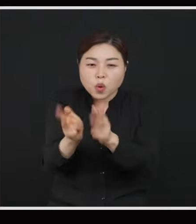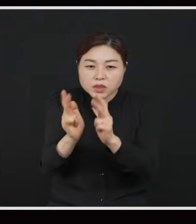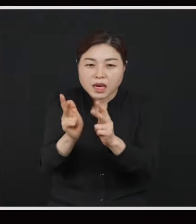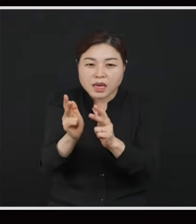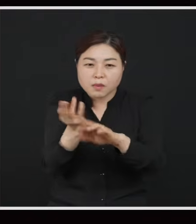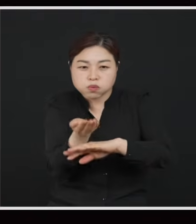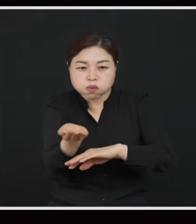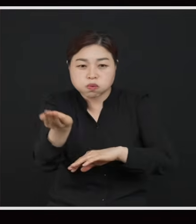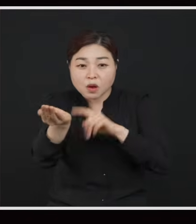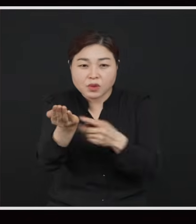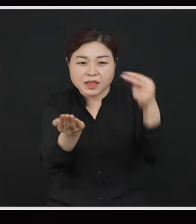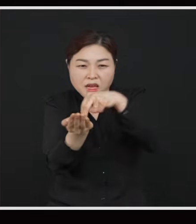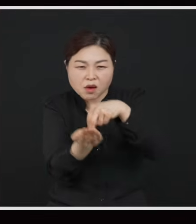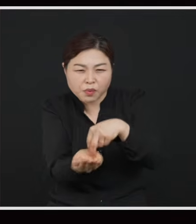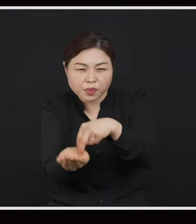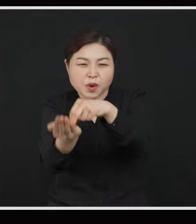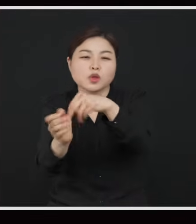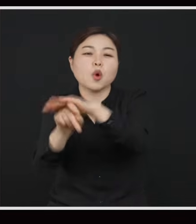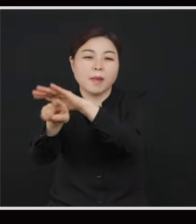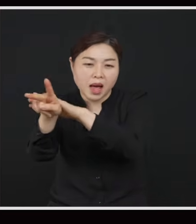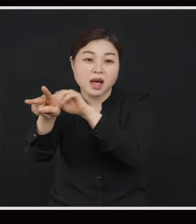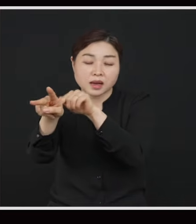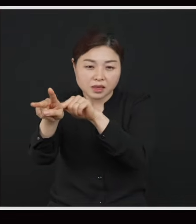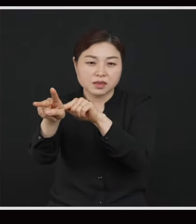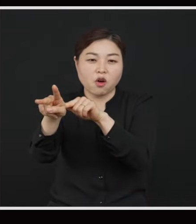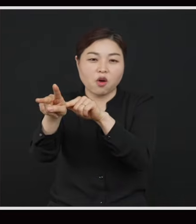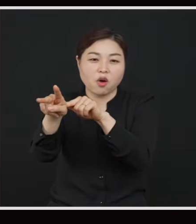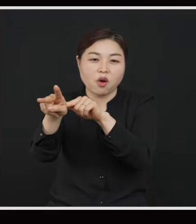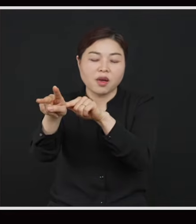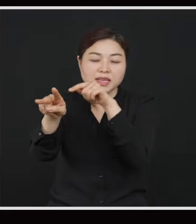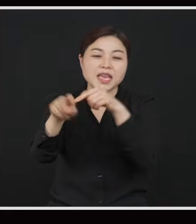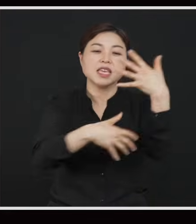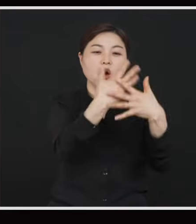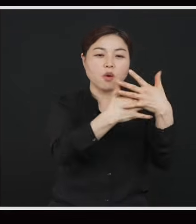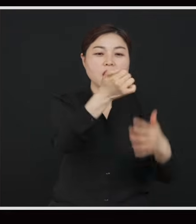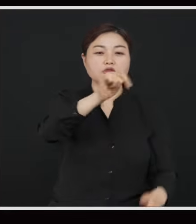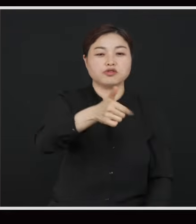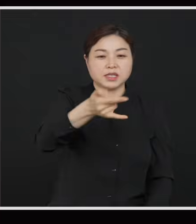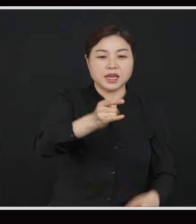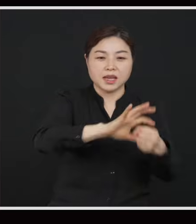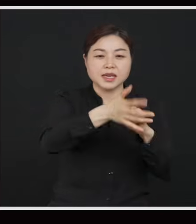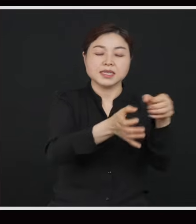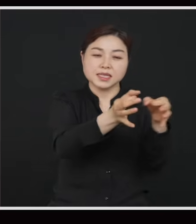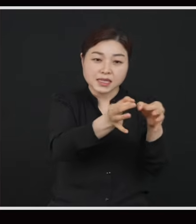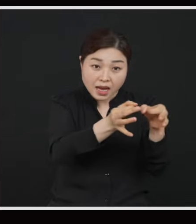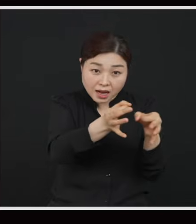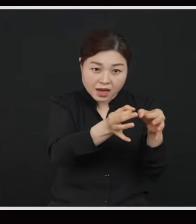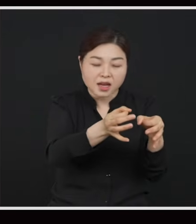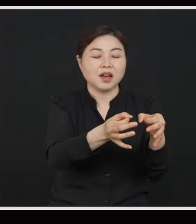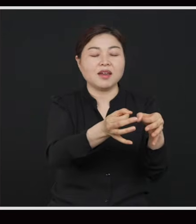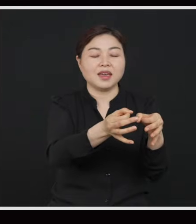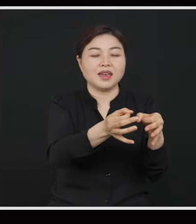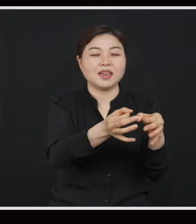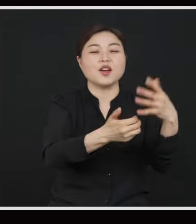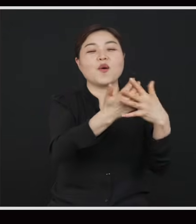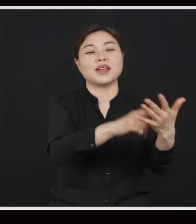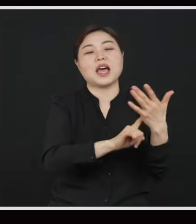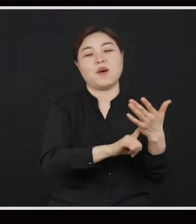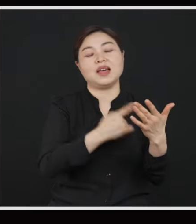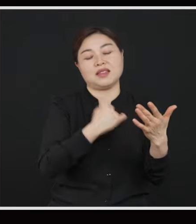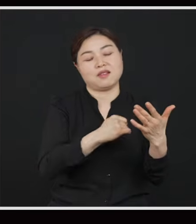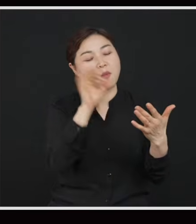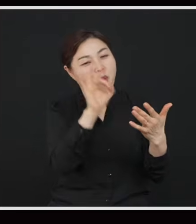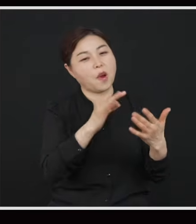그 장면이 영화 국제시장의 초반부에 나오기 때문에 여러분들 중에 익숙하신 분들이